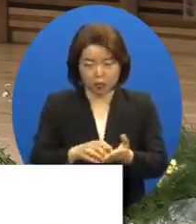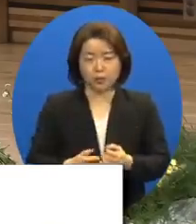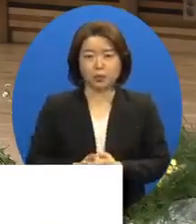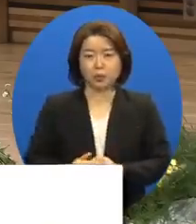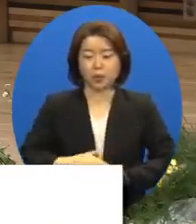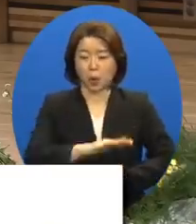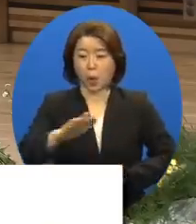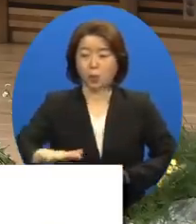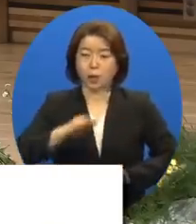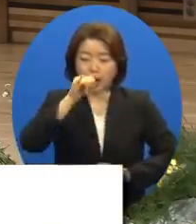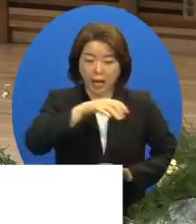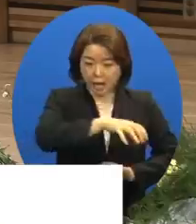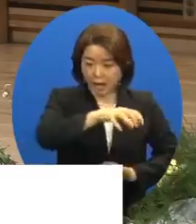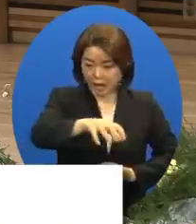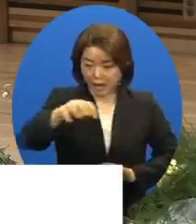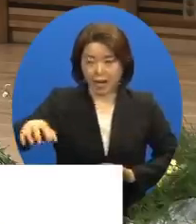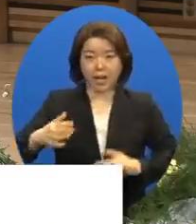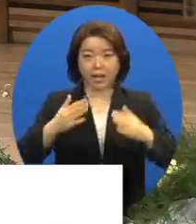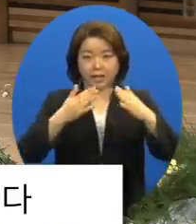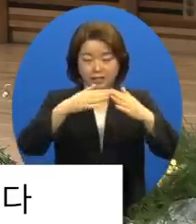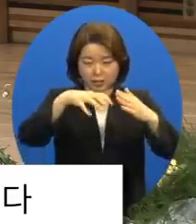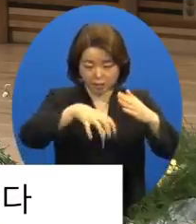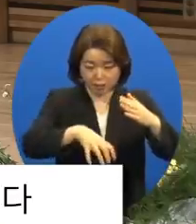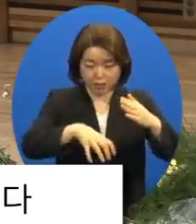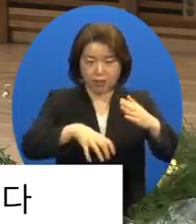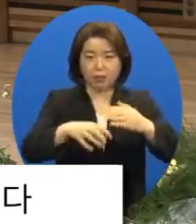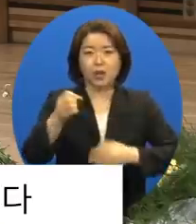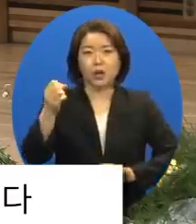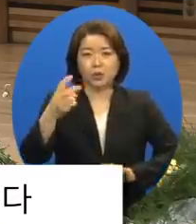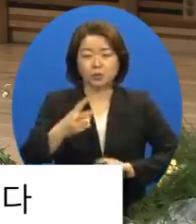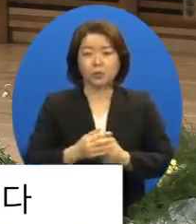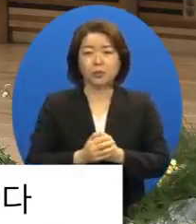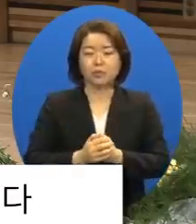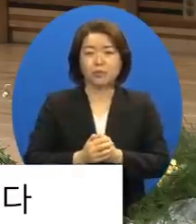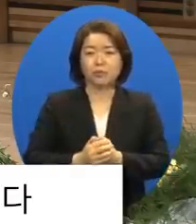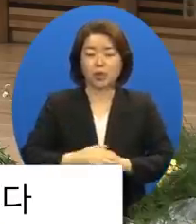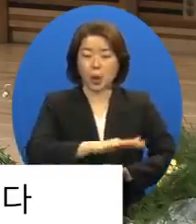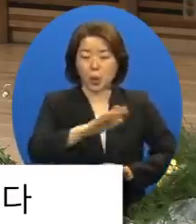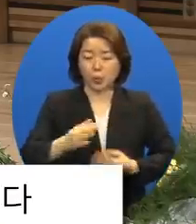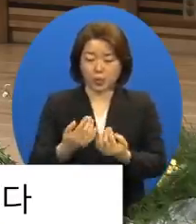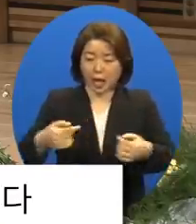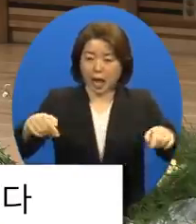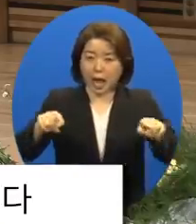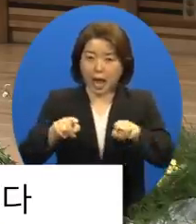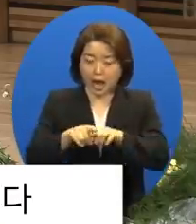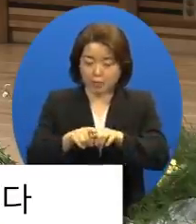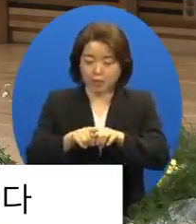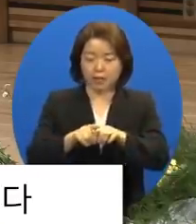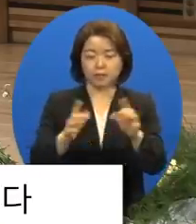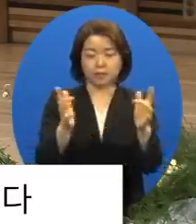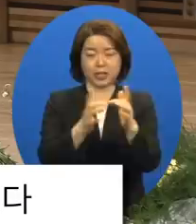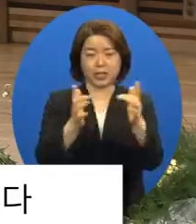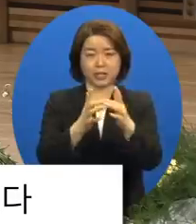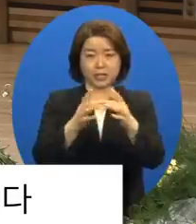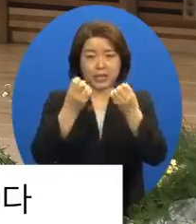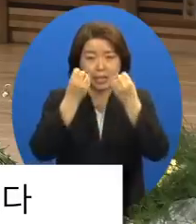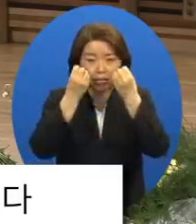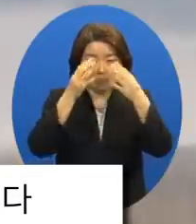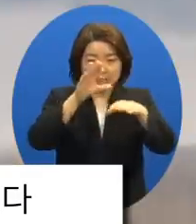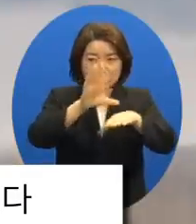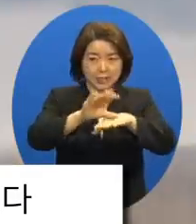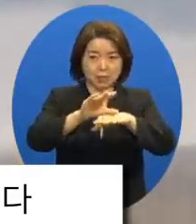처소에서 집에서 우리가 함께 프라이즈 예배를 온라인 생방송으로